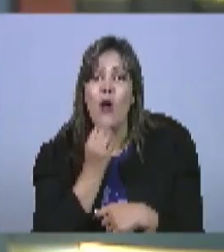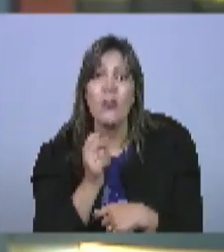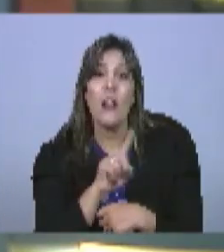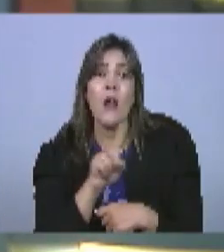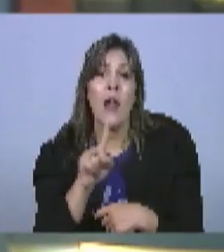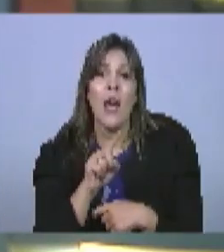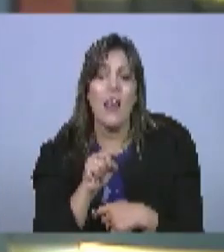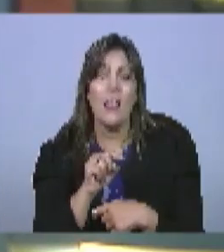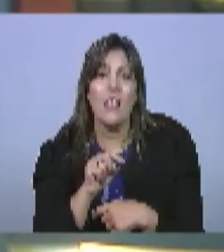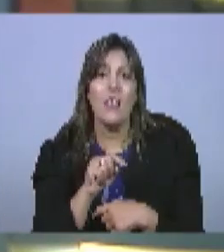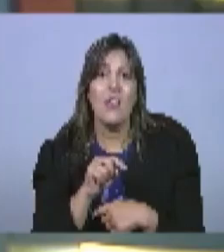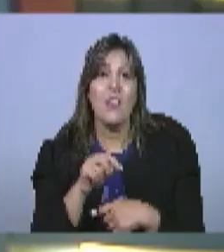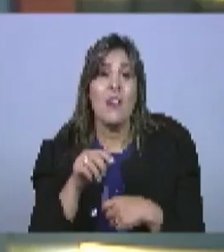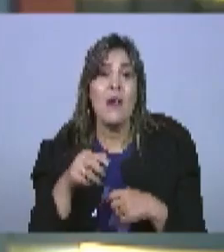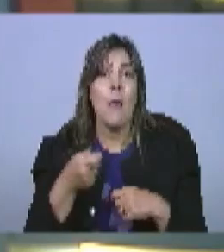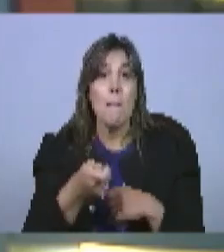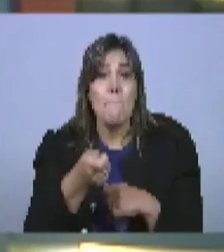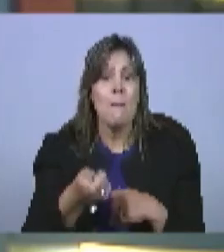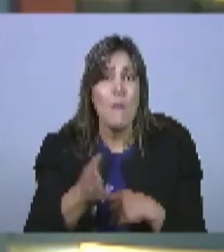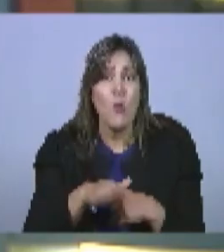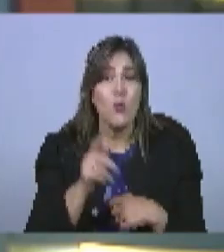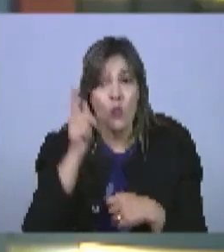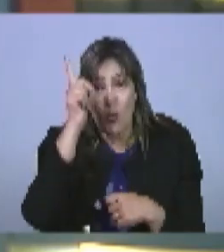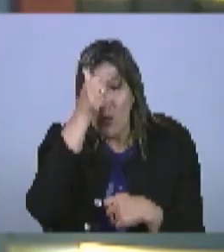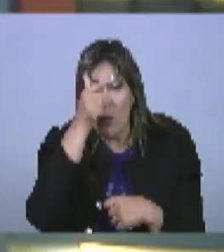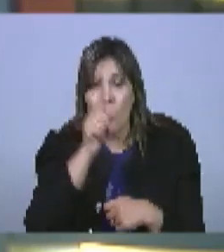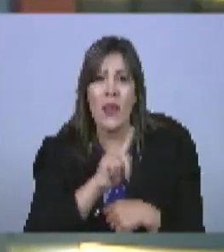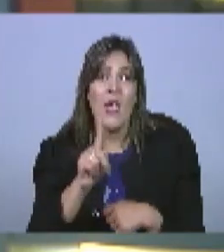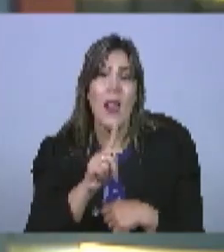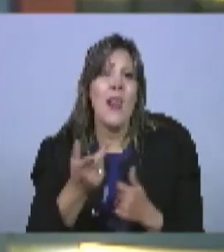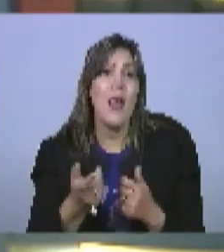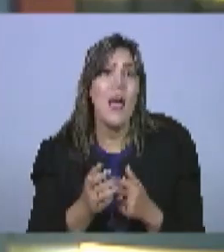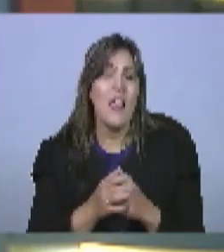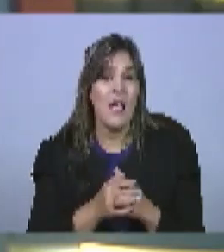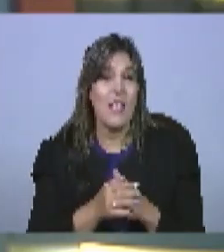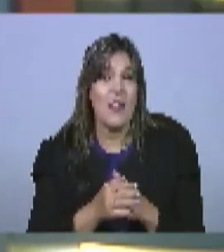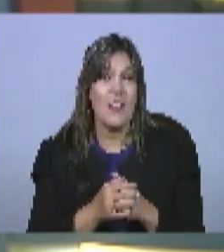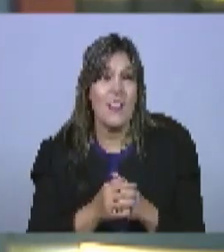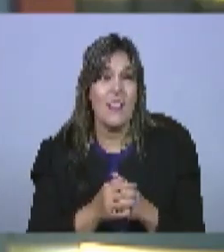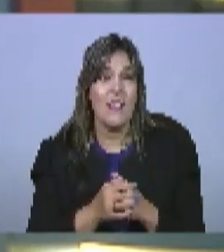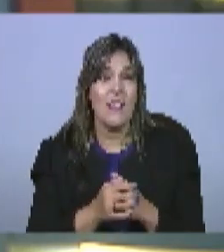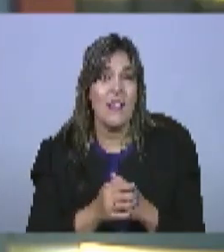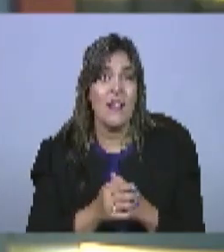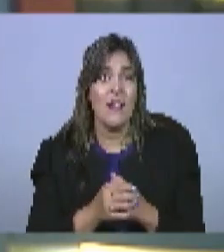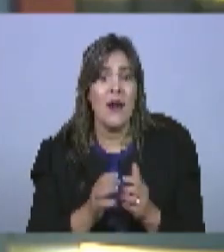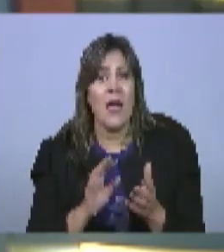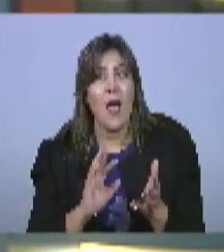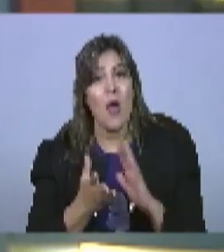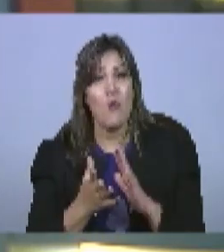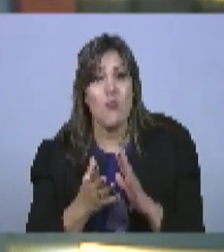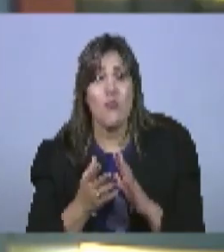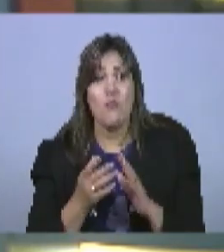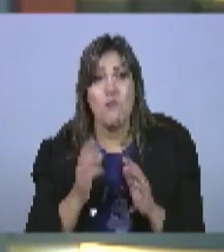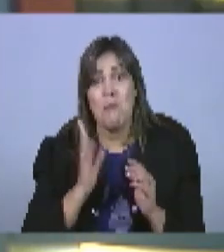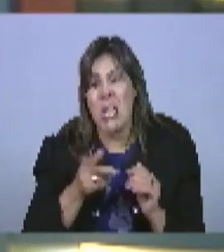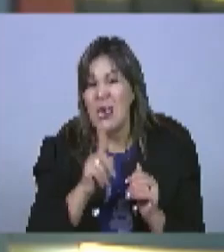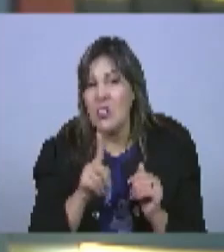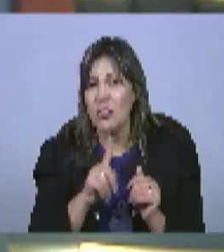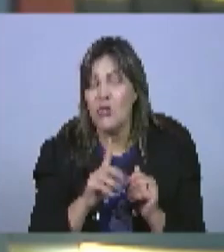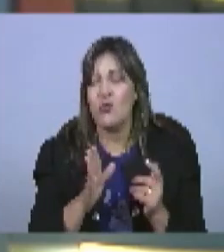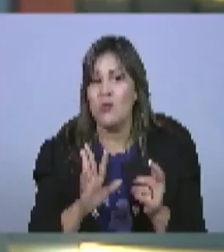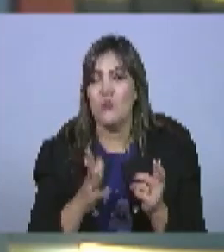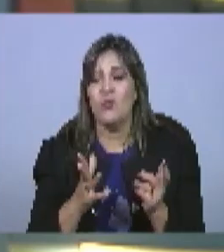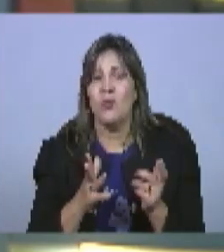ولم تفعل ذلك في تركيا ربما لعدم استطاعتها ذلك او هناك حسابات معقده جدا لهذا